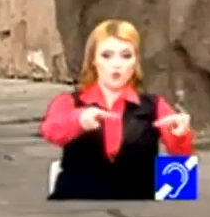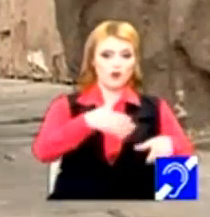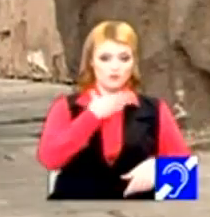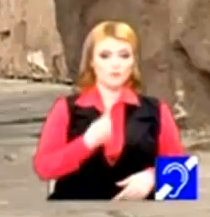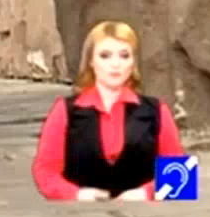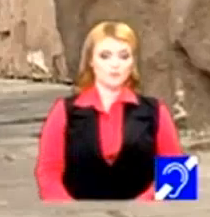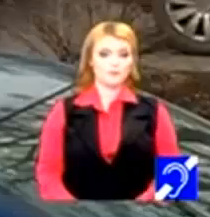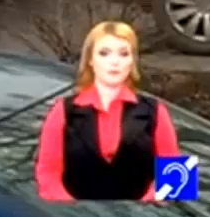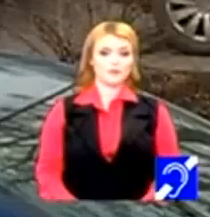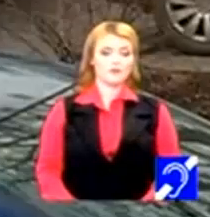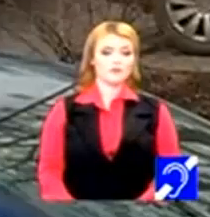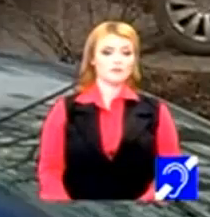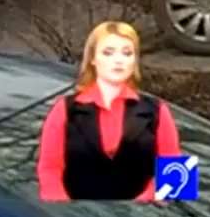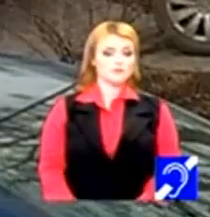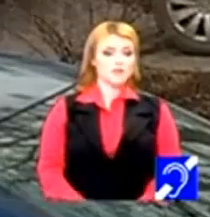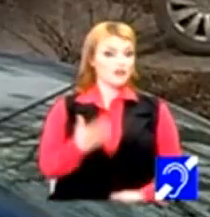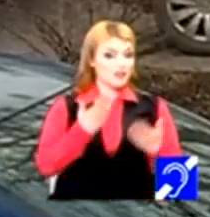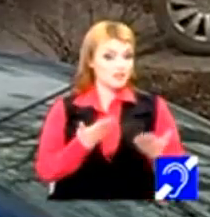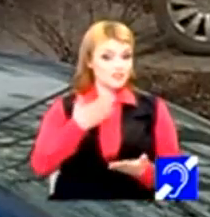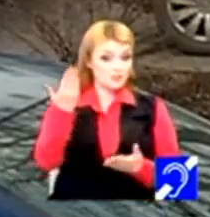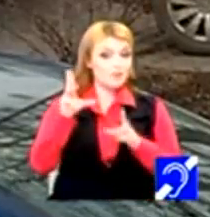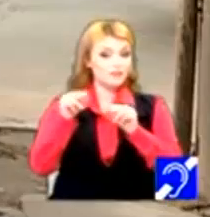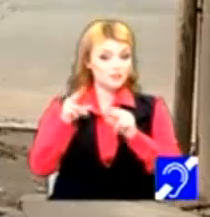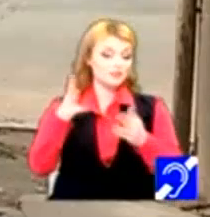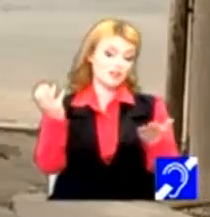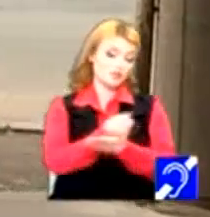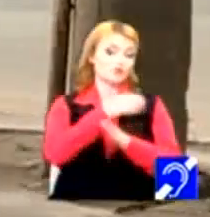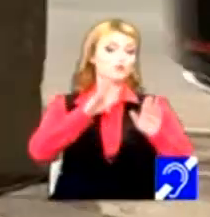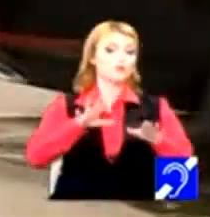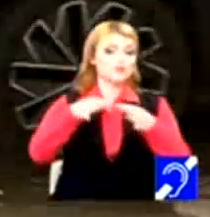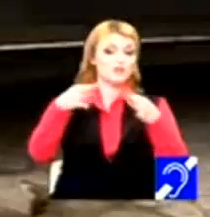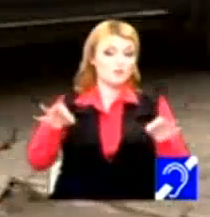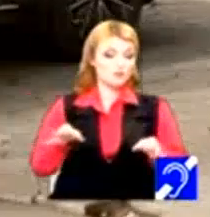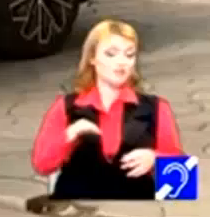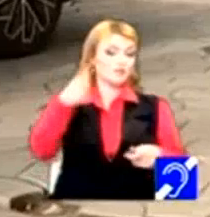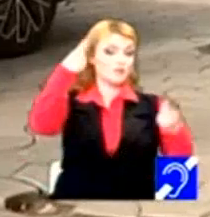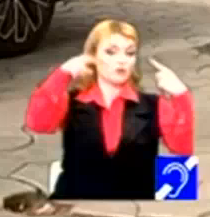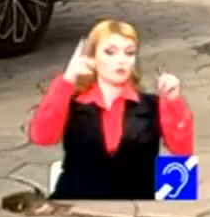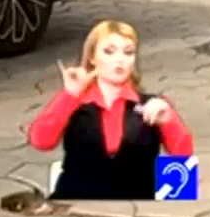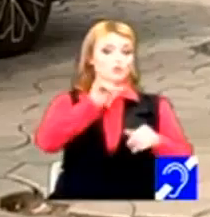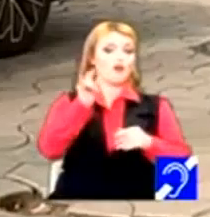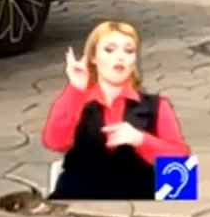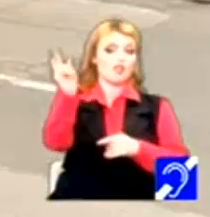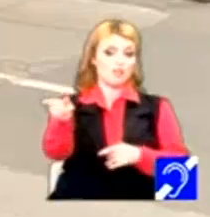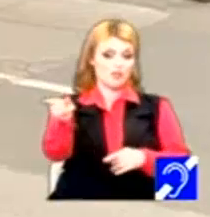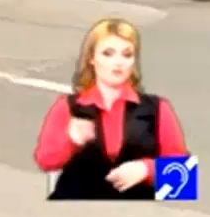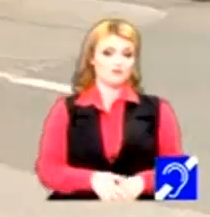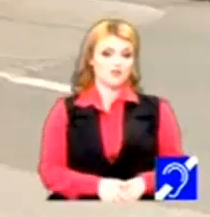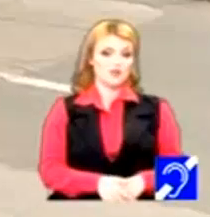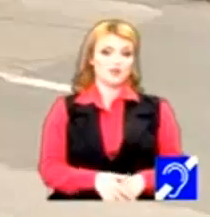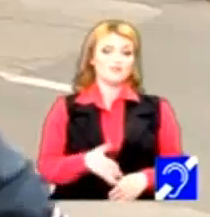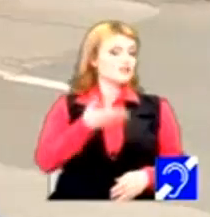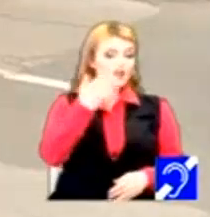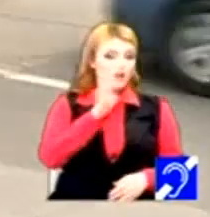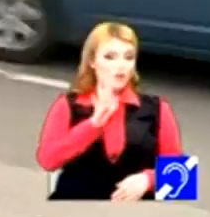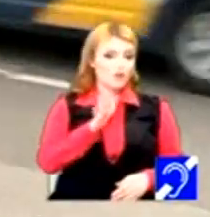Abia de puț trece. Dacă ai noroc, găsești loc de parcare. Dacă nu, improvizezi. Nu e cel mai simplu, dar se găsește.